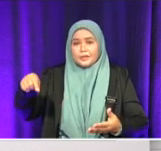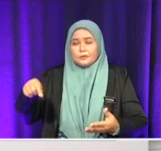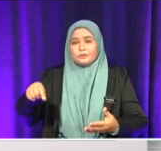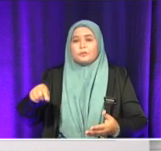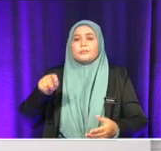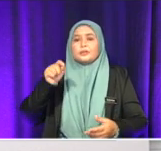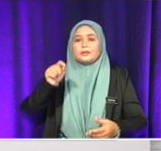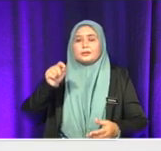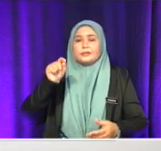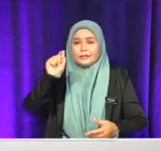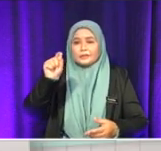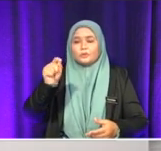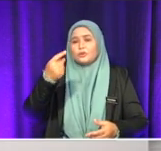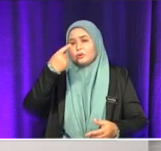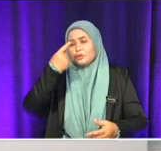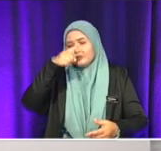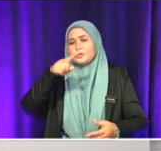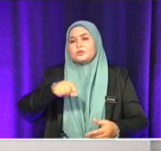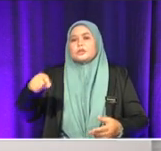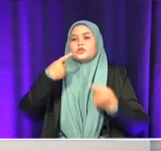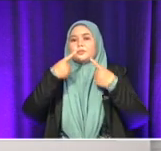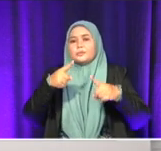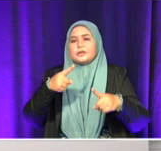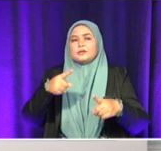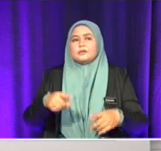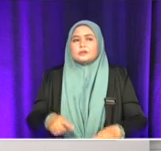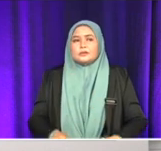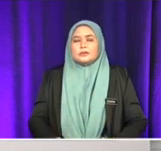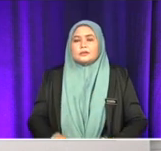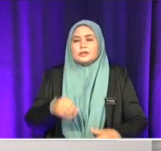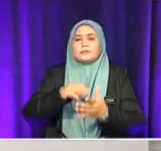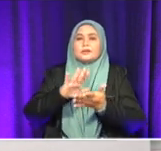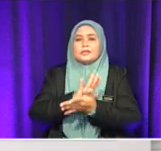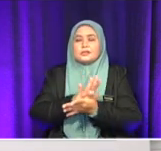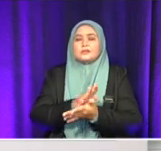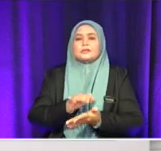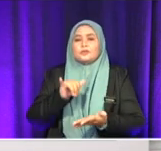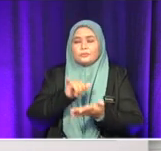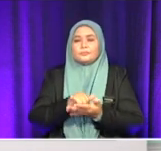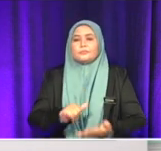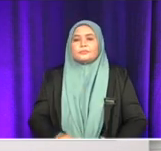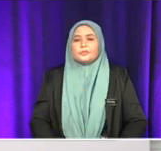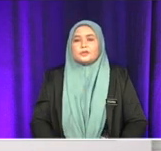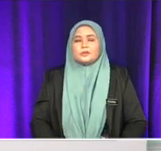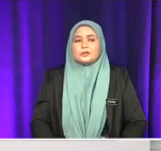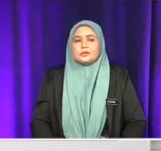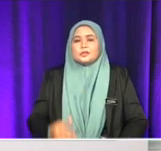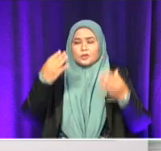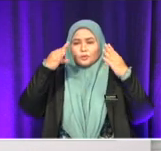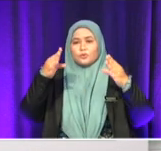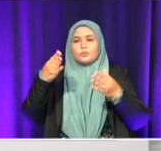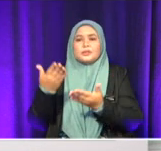penanda lah untuk menulis jawaban mereka di dalam kertas berwarna tersebut oke sekarang minta